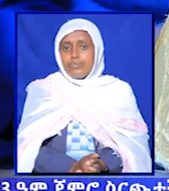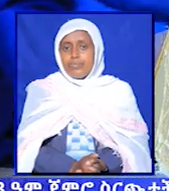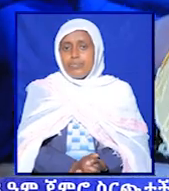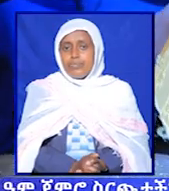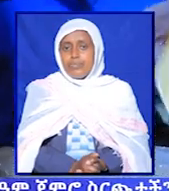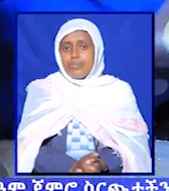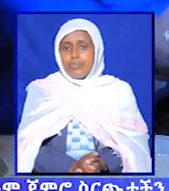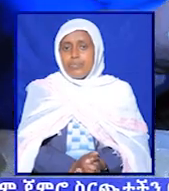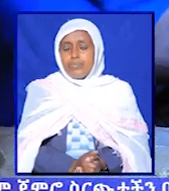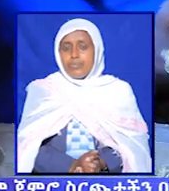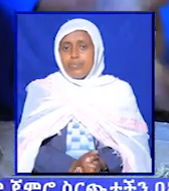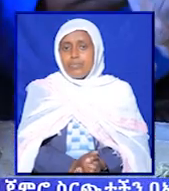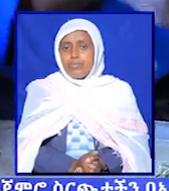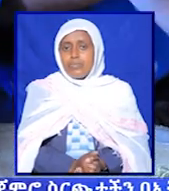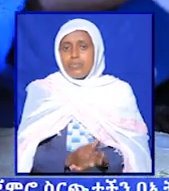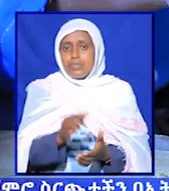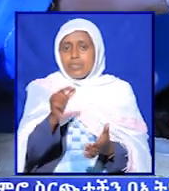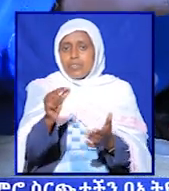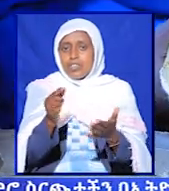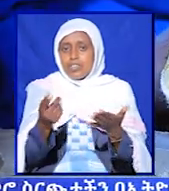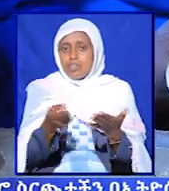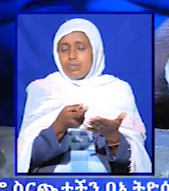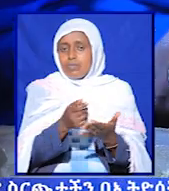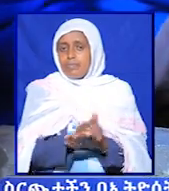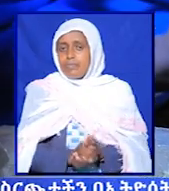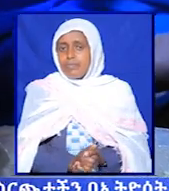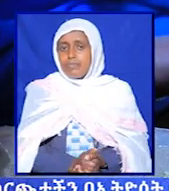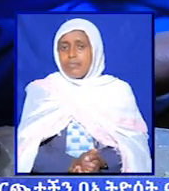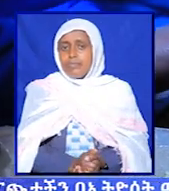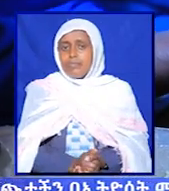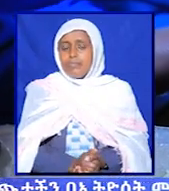ግን ያው ደረቅ እስከሚል ነው ትንሽ እንትን